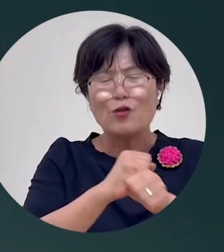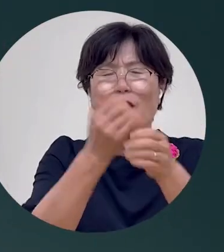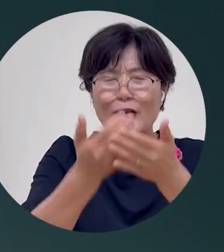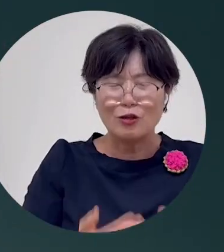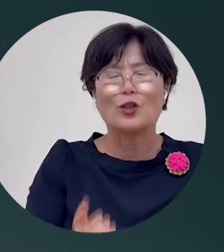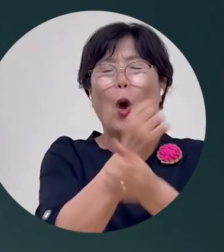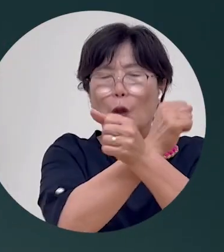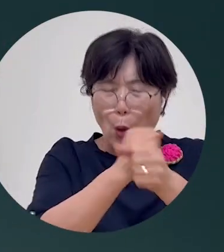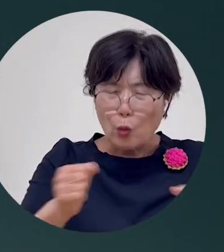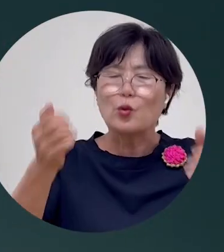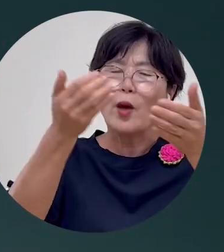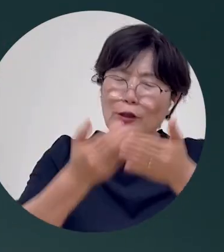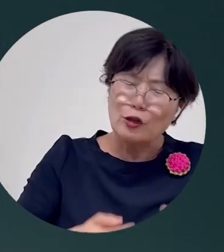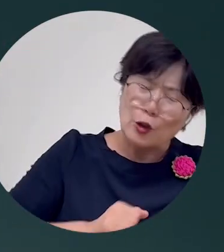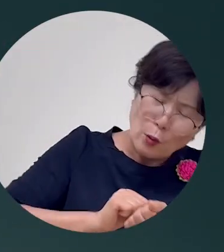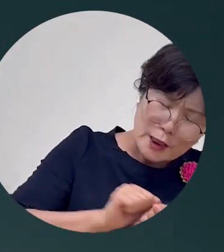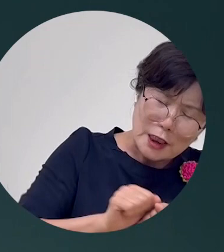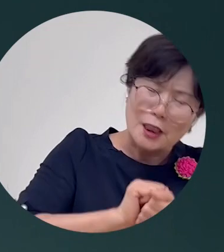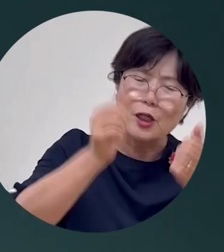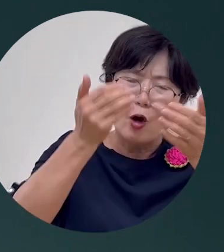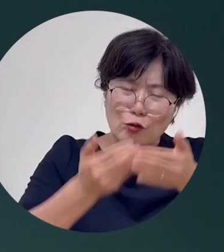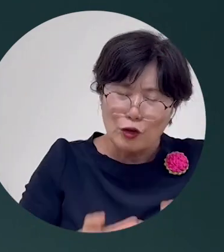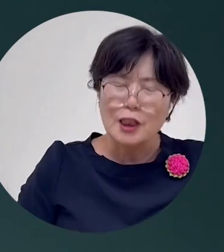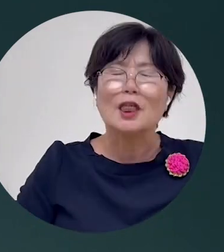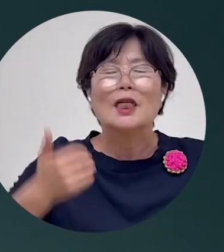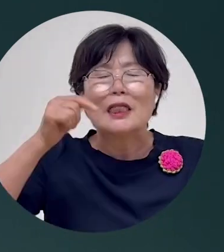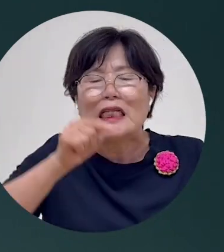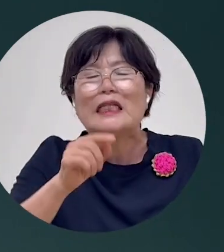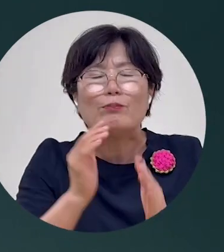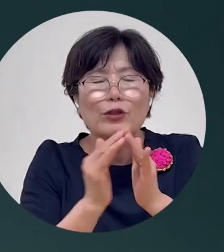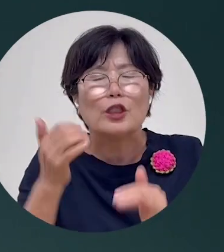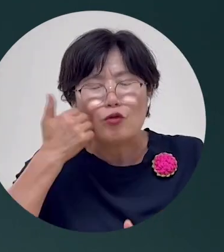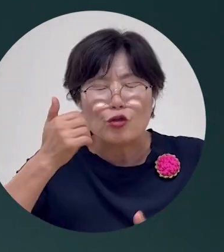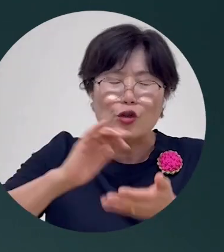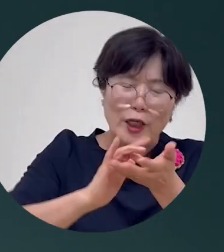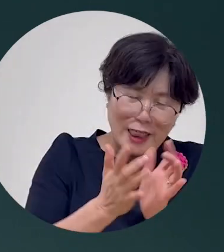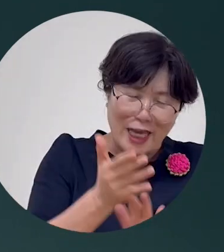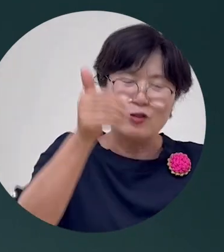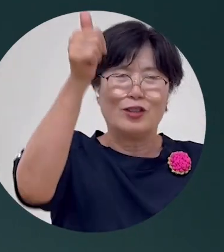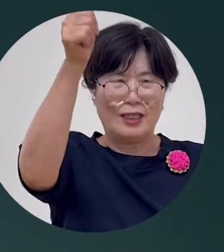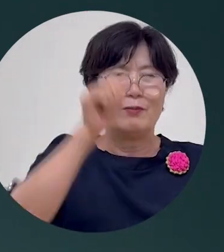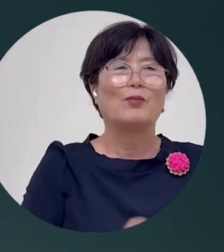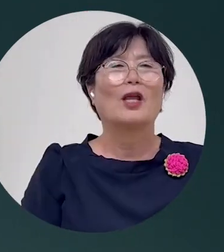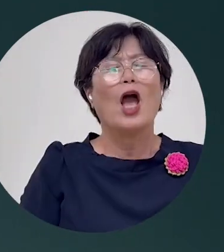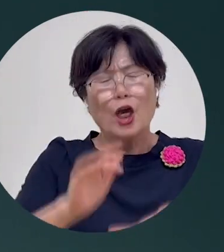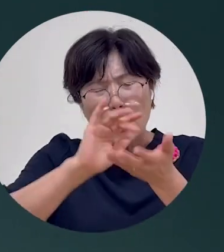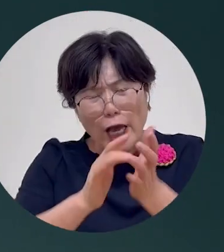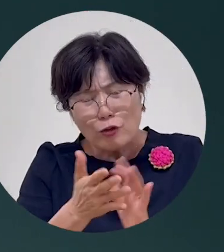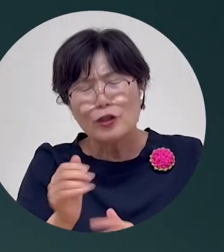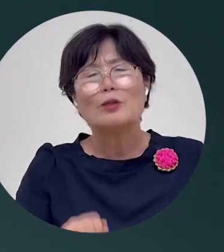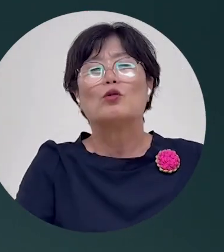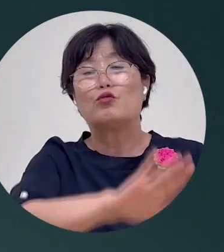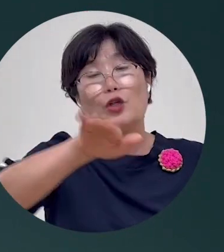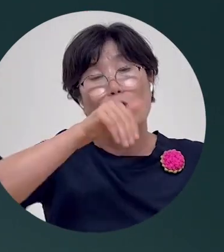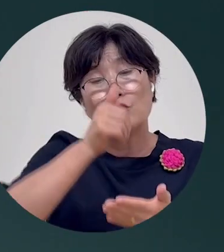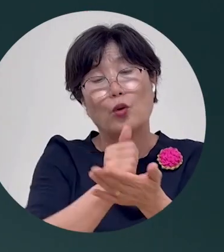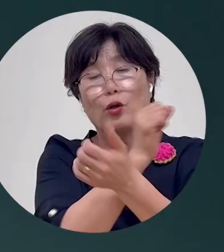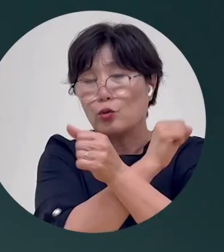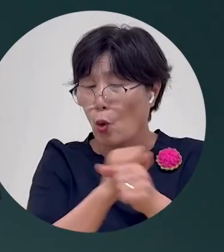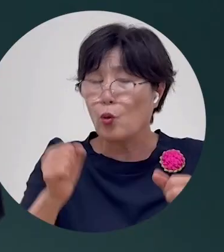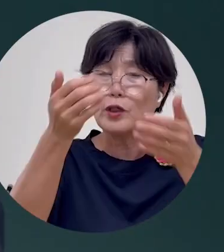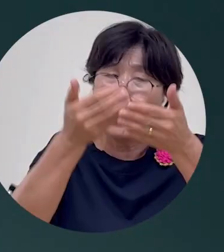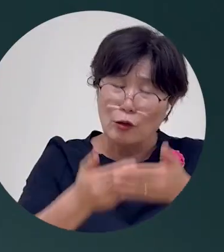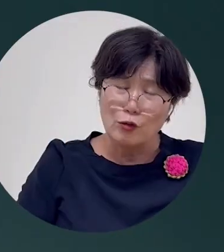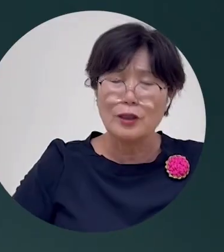깨끗하게 씻어주시는 분이 누구세요? 예수님이세요. 그 예수님이 우리를 속량해 주신다면 우리에게